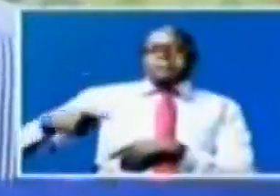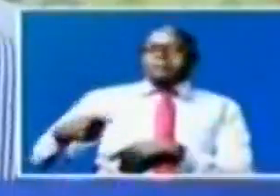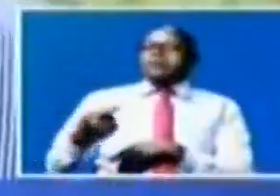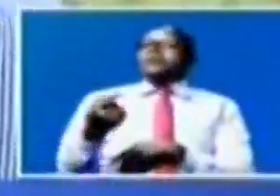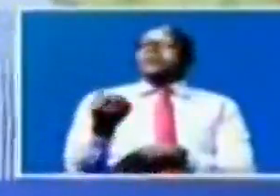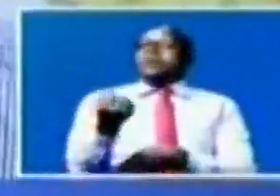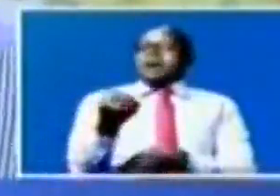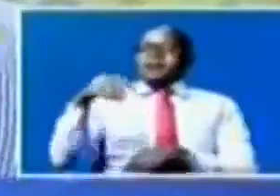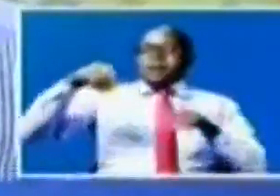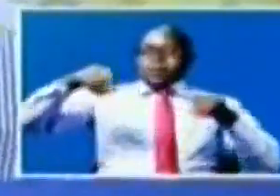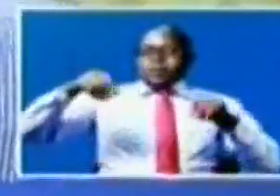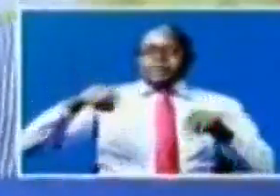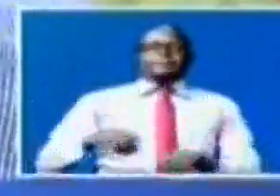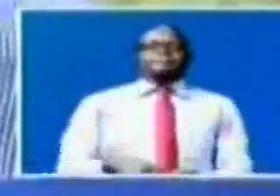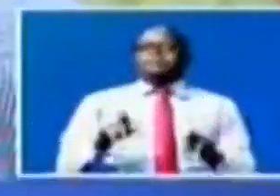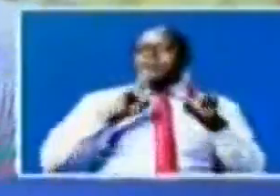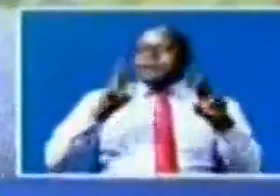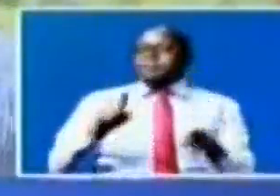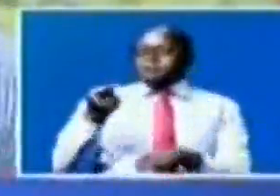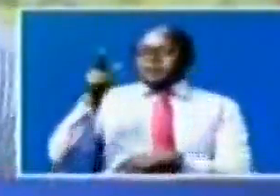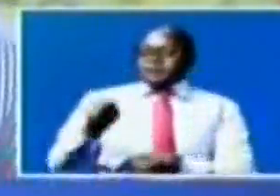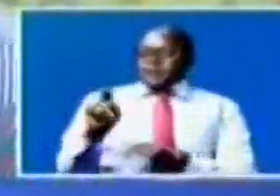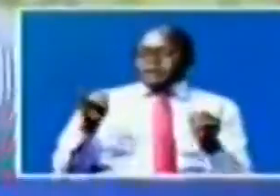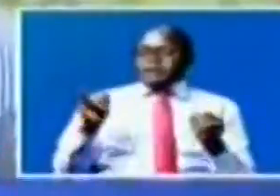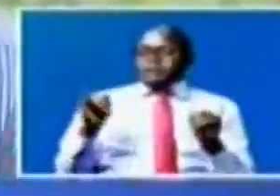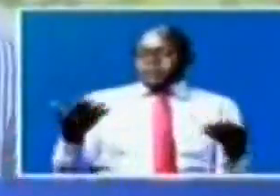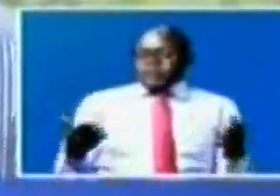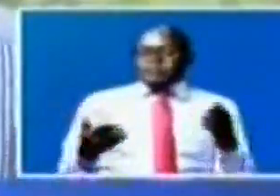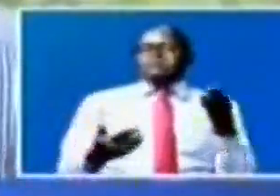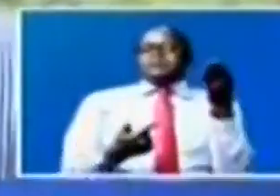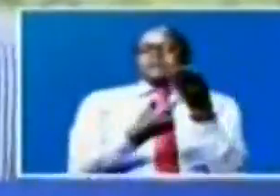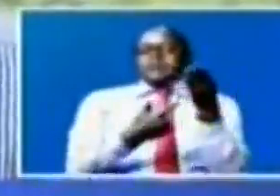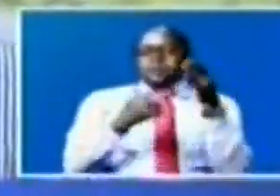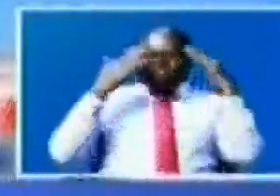Willy Lusige nikiripotia KTN News, makala ya TEKNOHAMA.